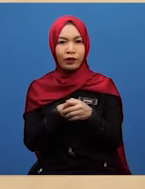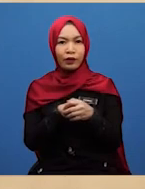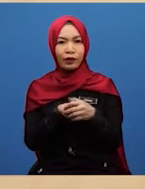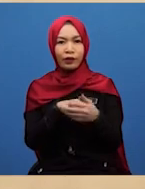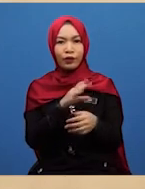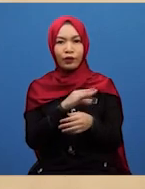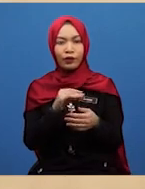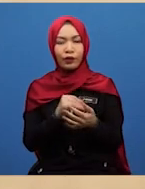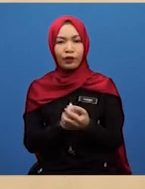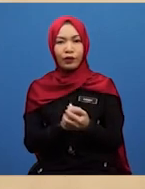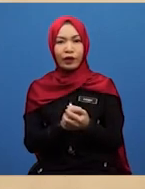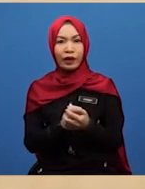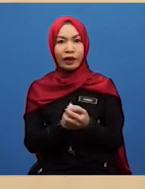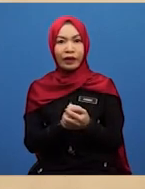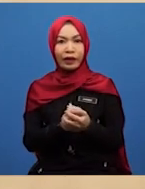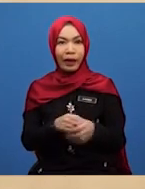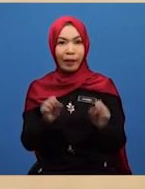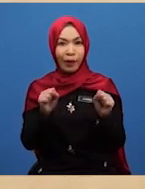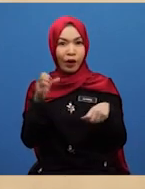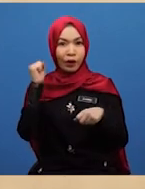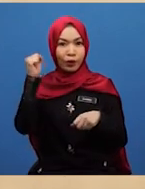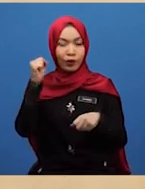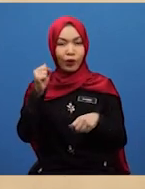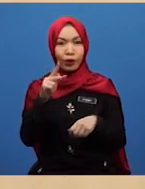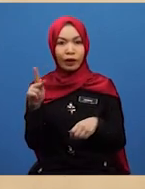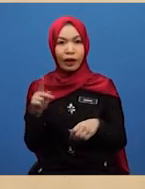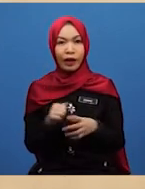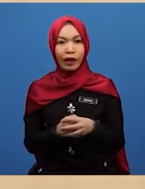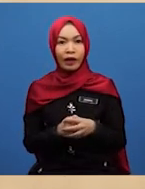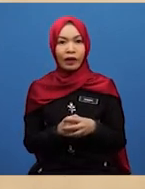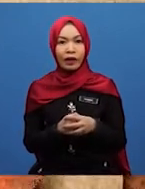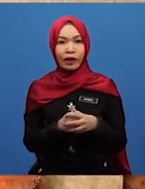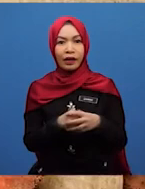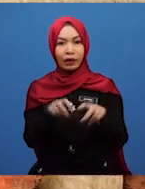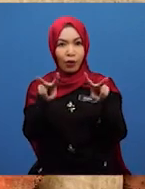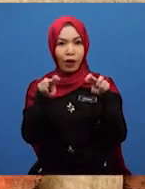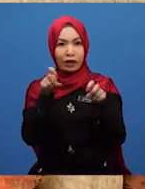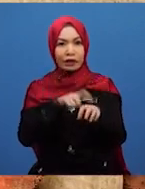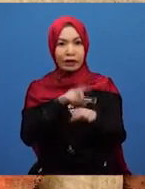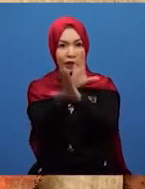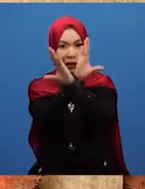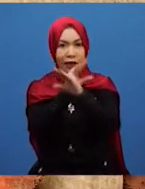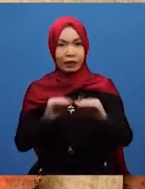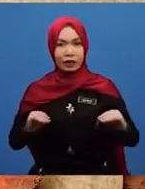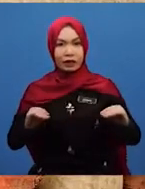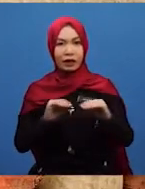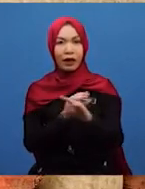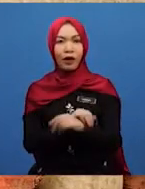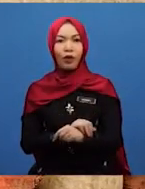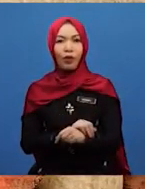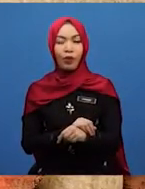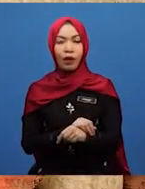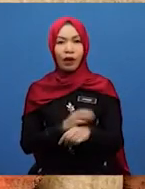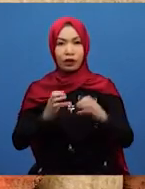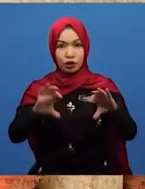meluaskan dan seterusnya mengukuhkan kuasa mereka di Sarawak. Jadi, cuba anda